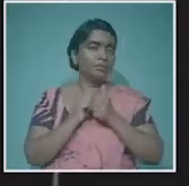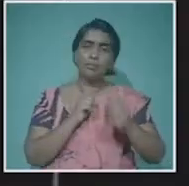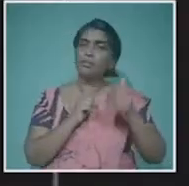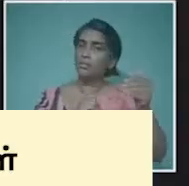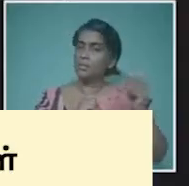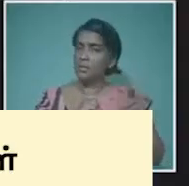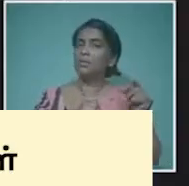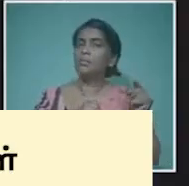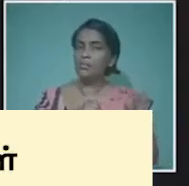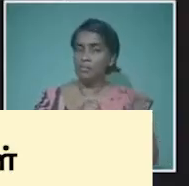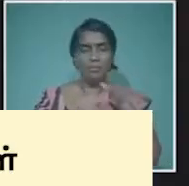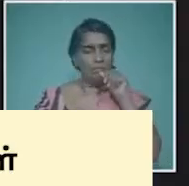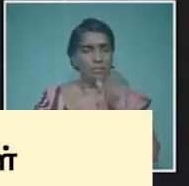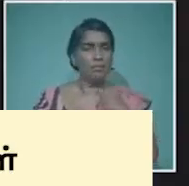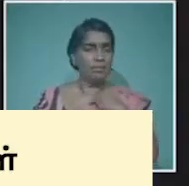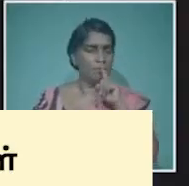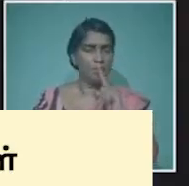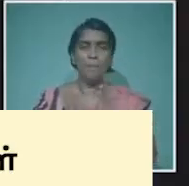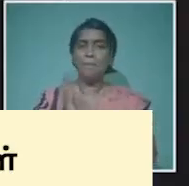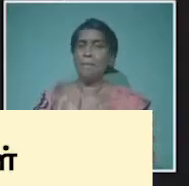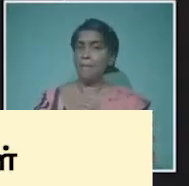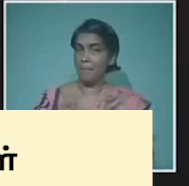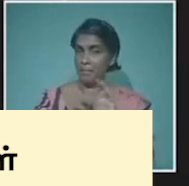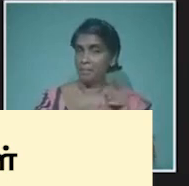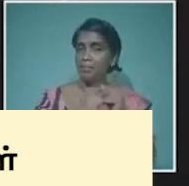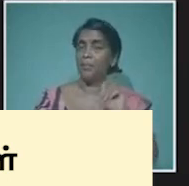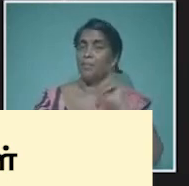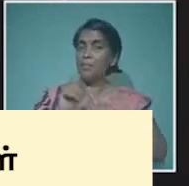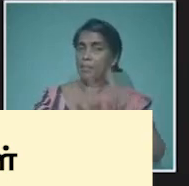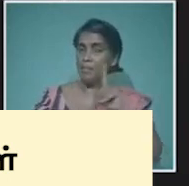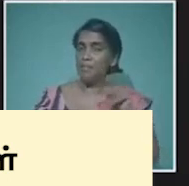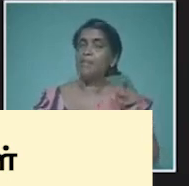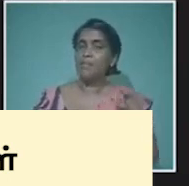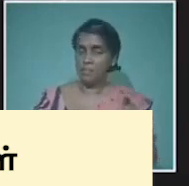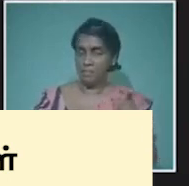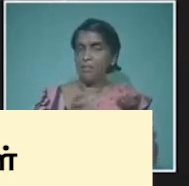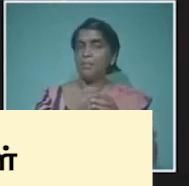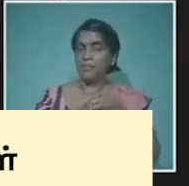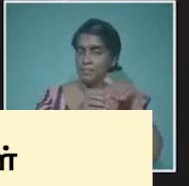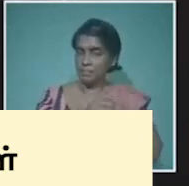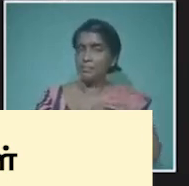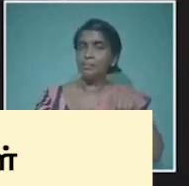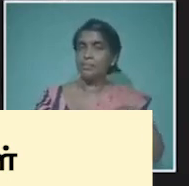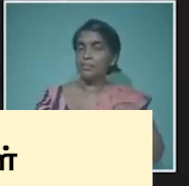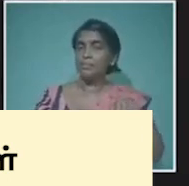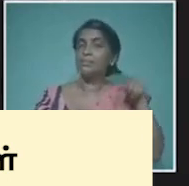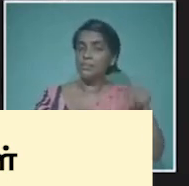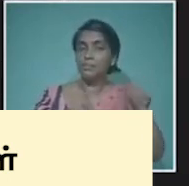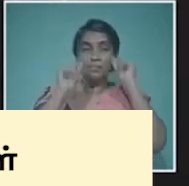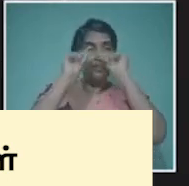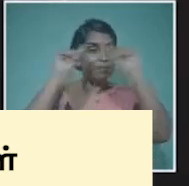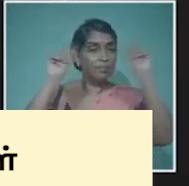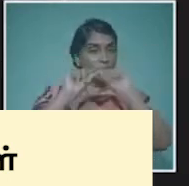எனவே இந்த ஊடகத்துறை அதே போன்று இந்த பாராளுமன்றத்தினுடைய சபை இந்த இரண்டையும் ஒட்டியதாக சில விடயங்களை பேசுவது பொருத்தம் என்று நினைக்கின்றேன்.